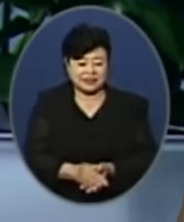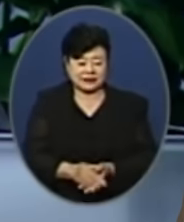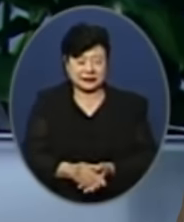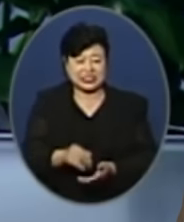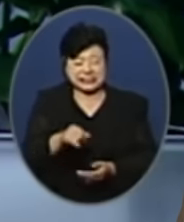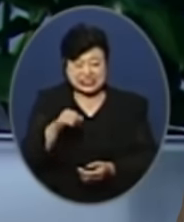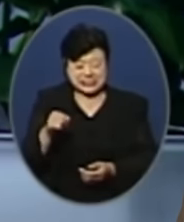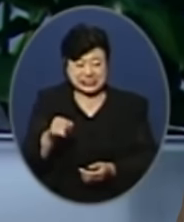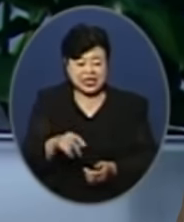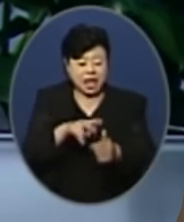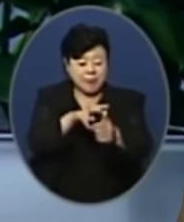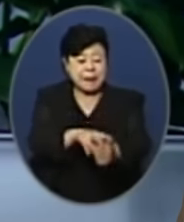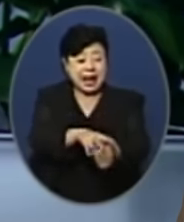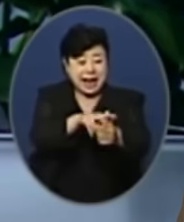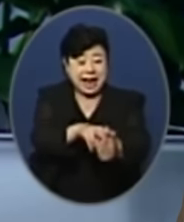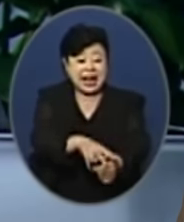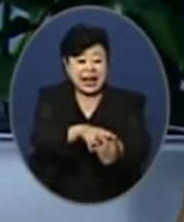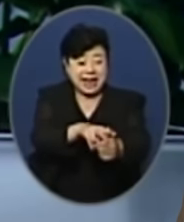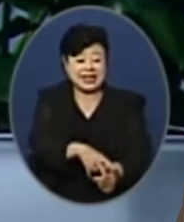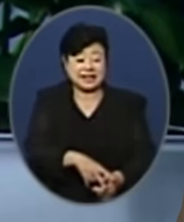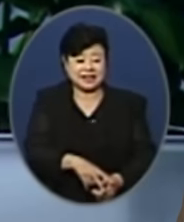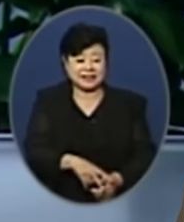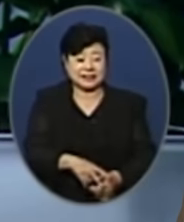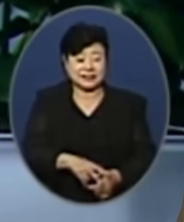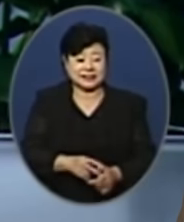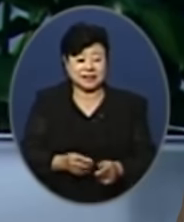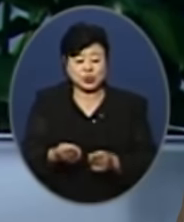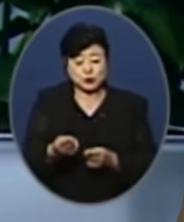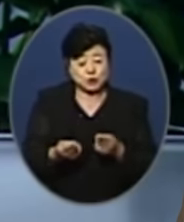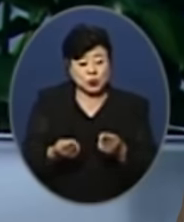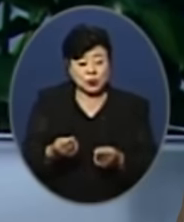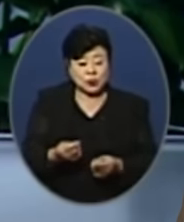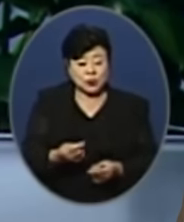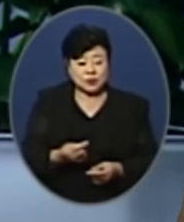말이 막 달려오는데 그 말을 어떻게 조정하는 것입니까?